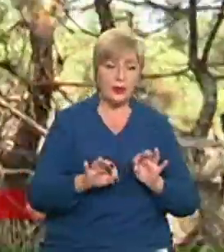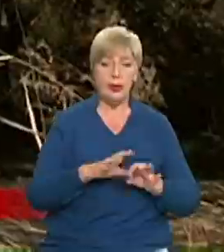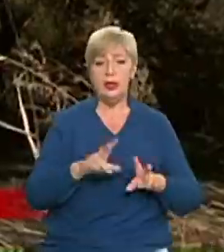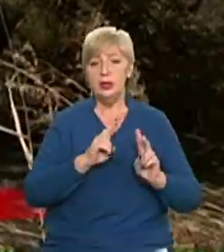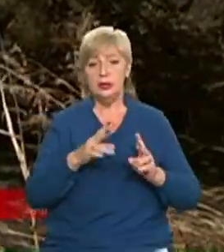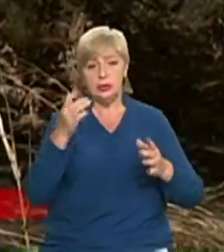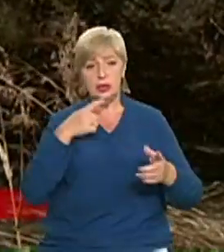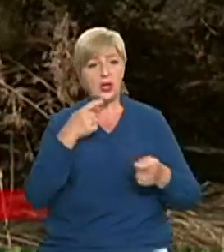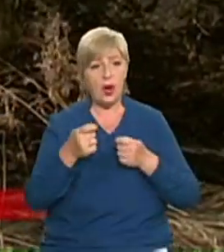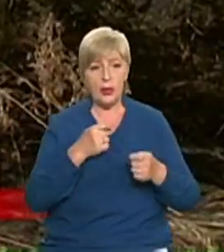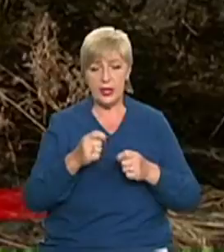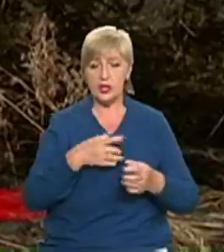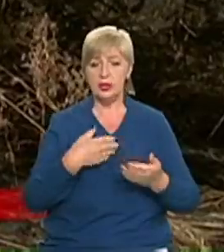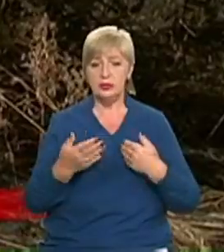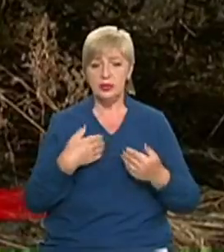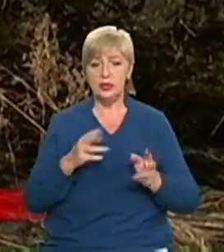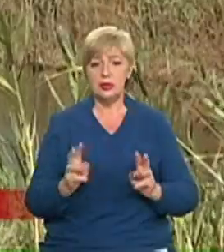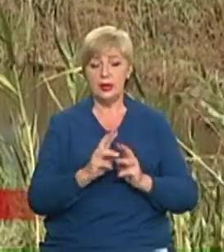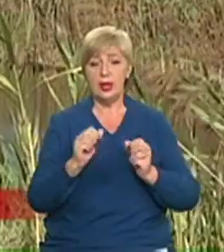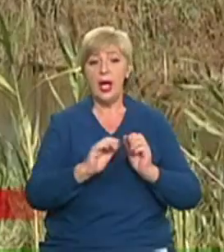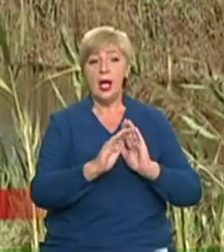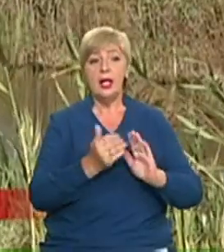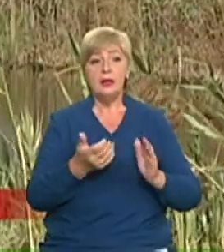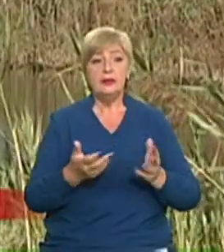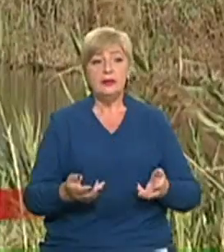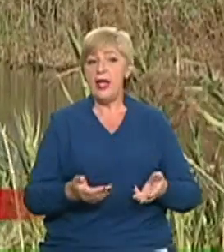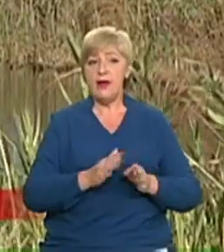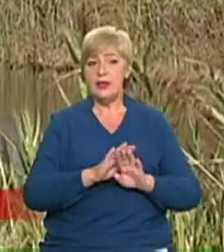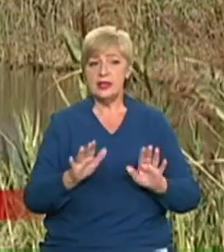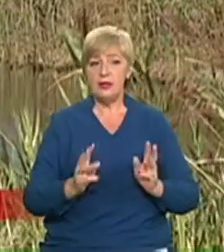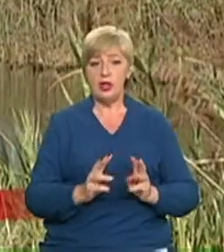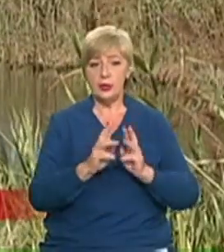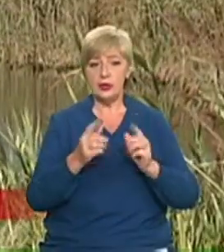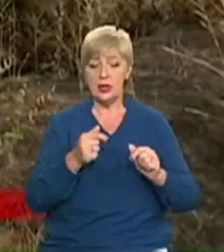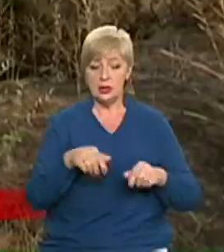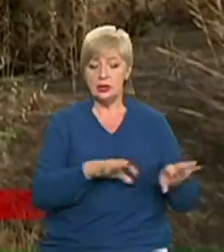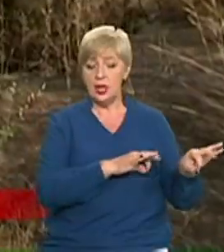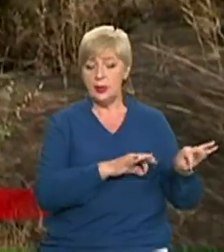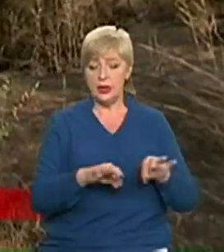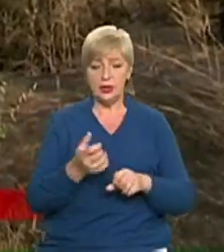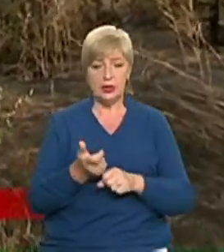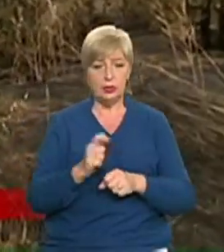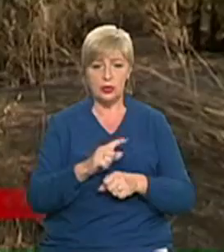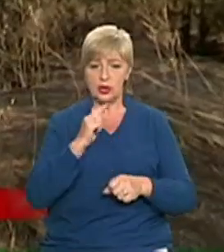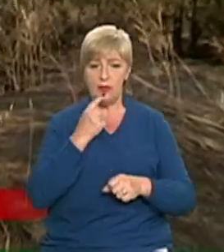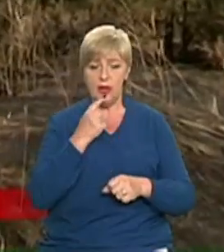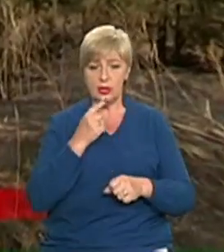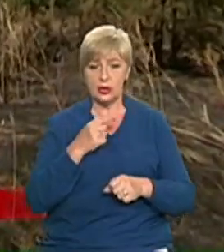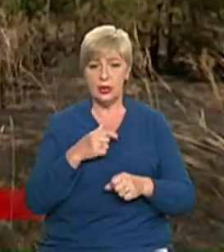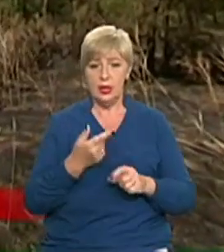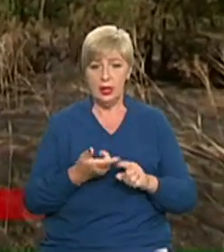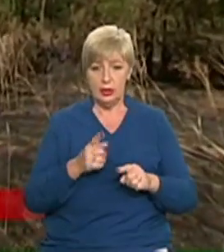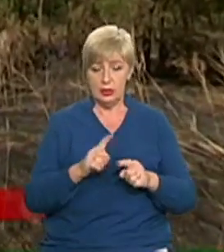із вогнем. Пояснює, рятувальників не викликали, адже проїхати сюди доволі важко. Оце звичайний такий